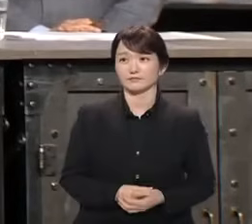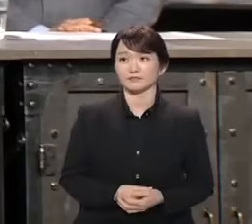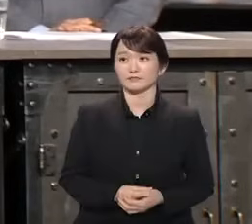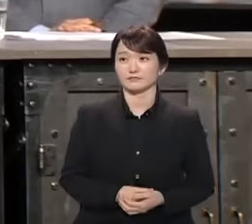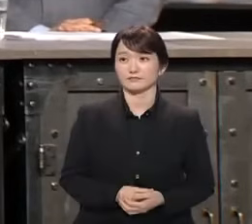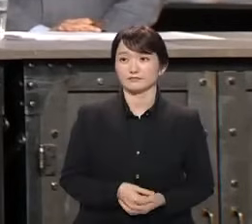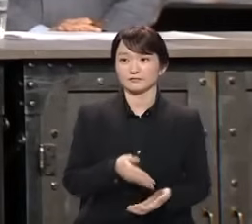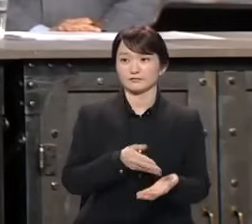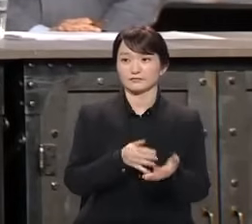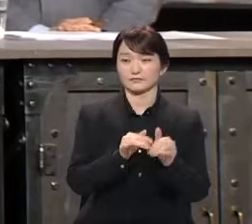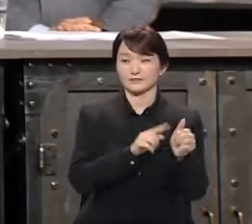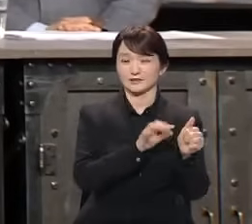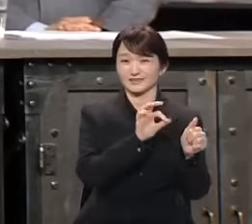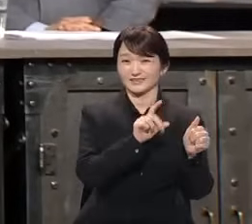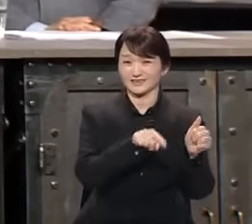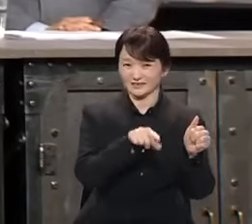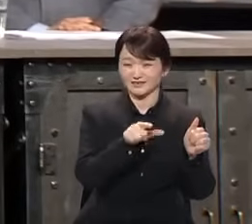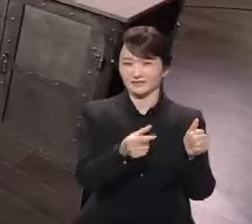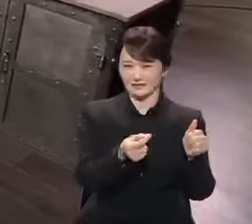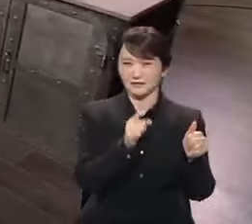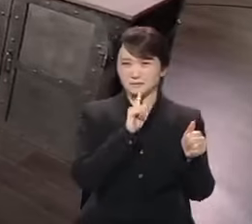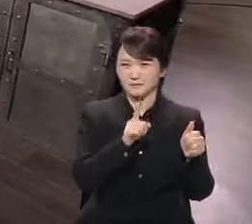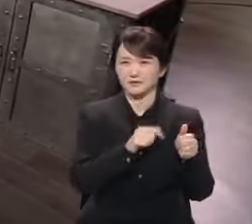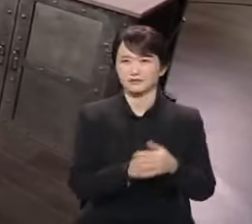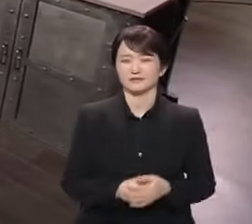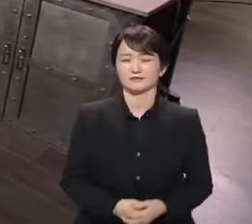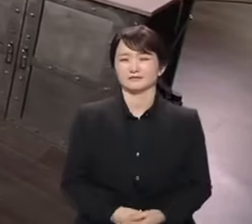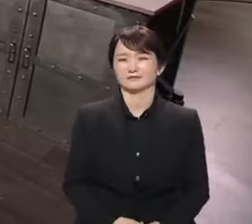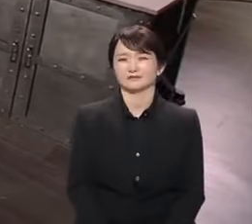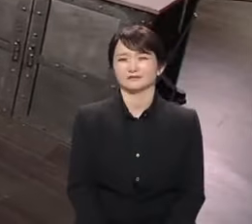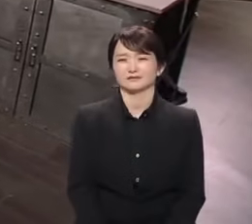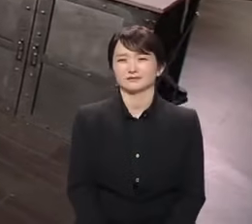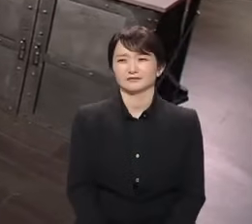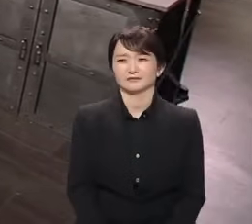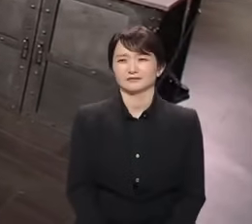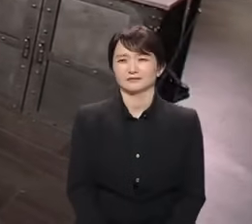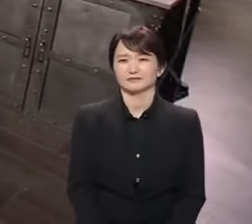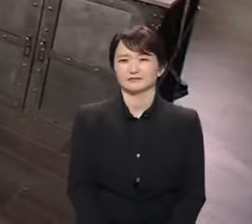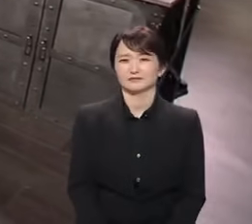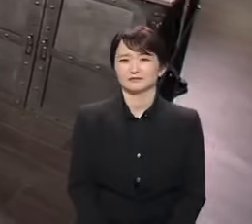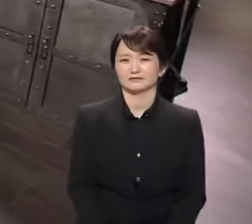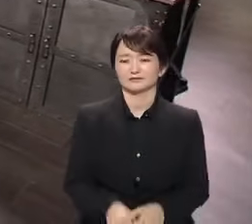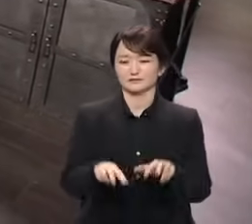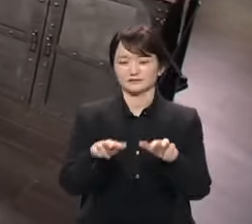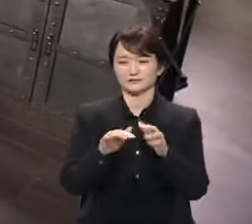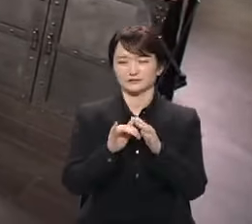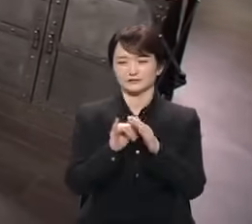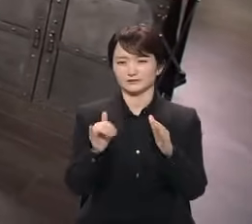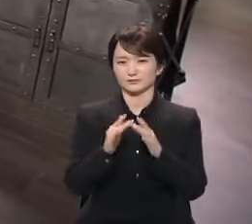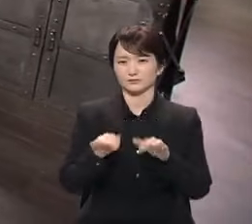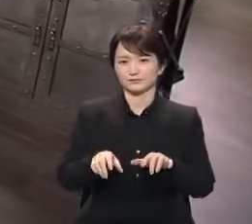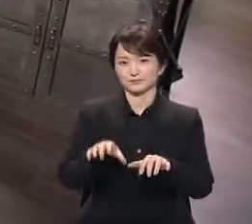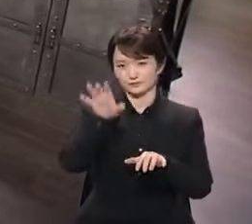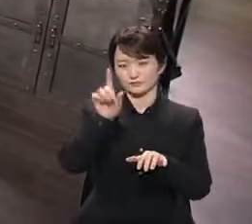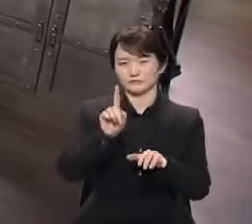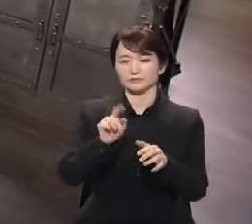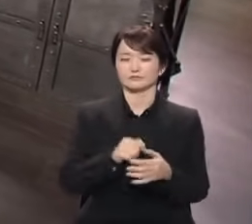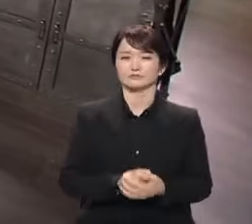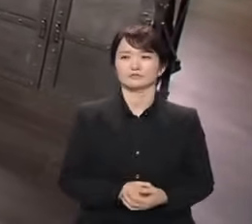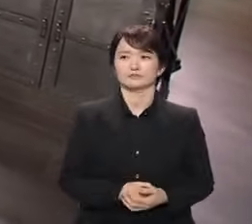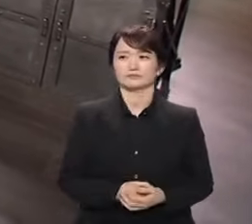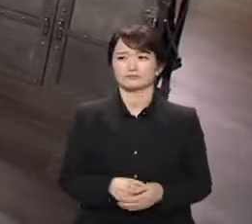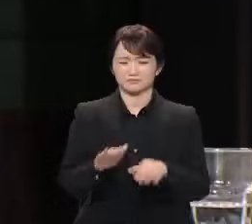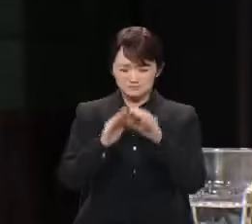앵커님이 그렇게 하시는 거예요. 그렇습니다. 제가 원래 극단적인 걸 좋아해가지고. 자, 우리 가족 여러분들은 뭐라고 하실까요? 네, 일단 현순옥님,